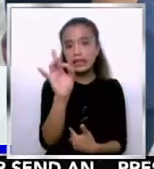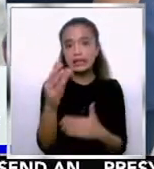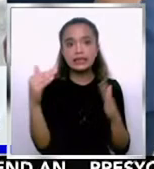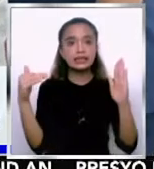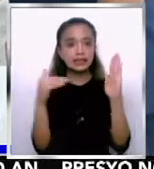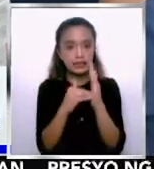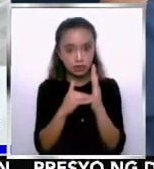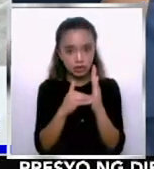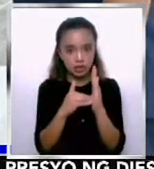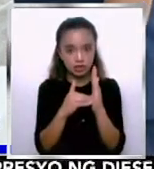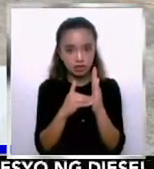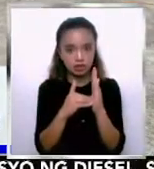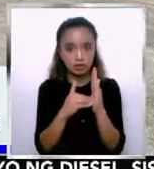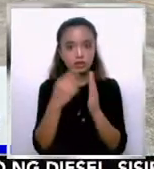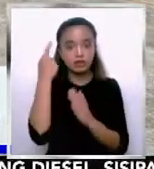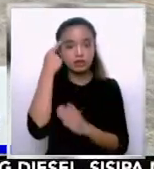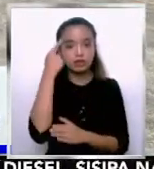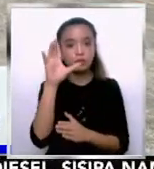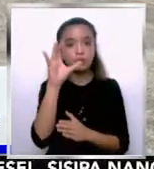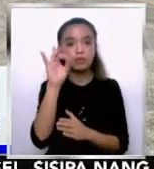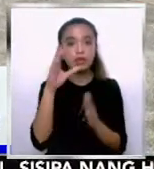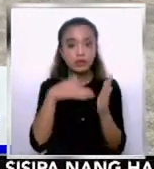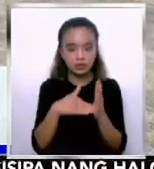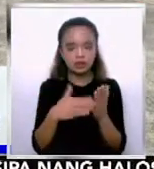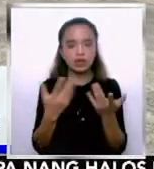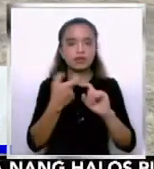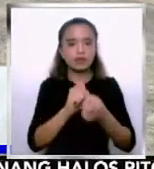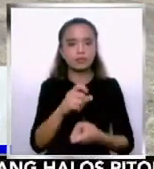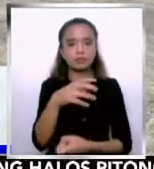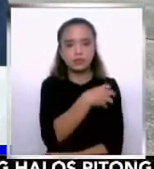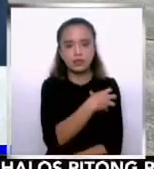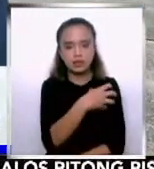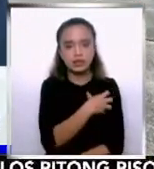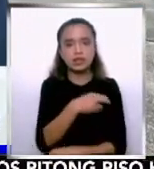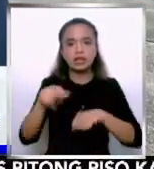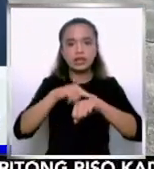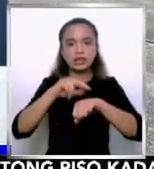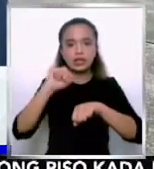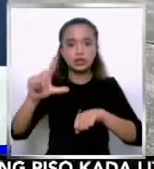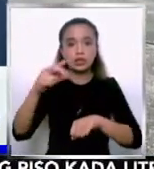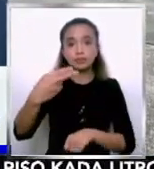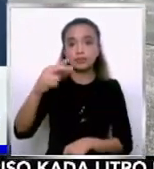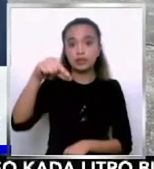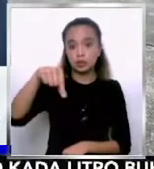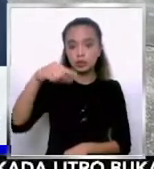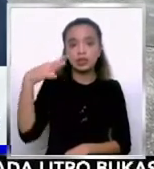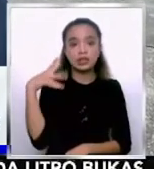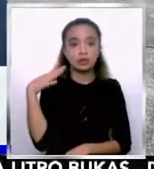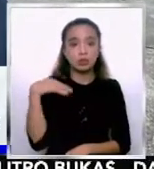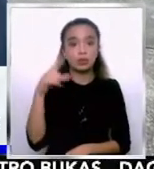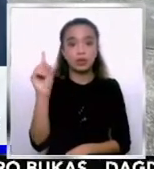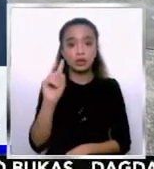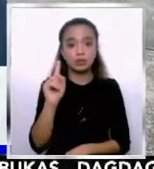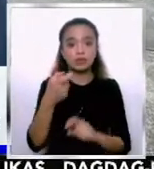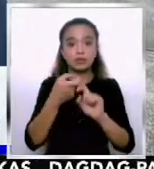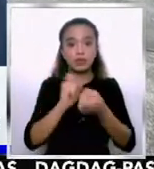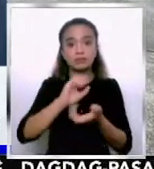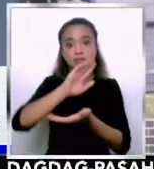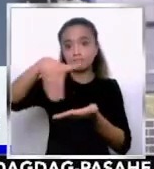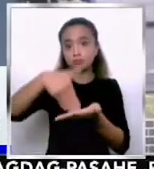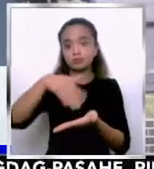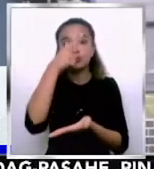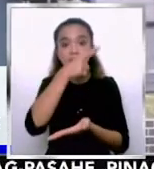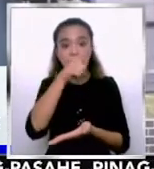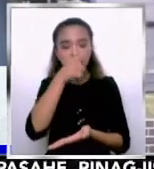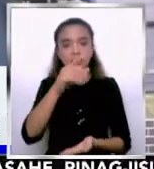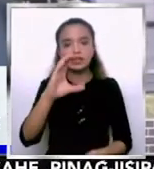na manggagaling sa MPD, NCRPO at National Headquarters. Naka-standby din ang pwersa mula sa Central Luzon at Calabarzon.